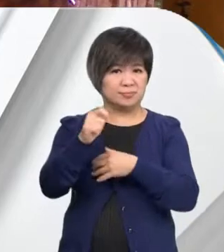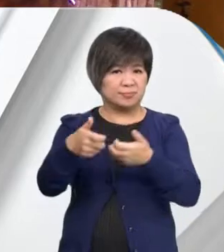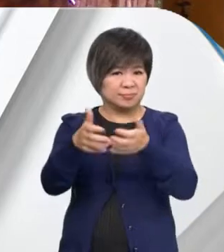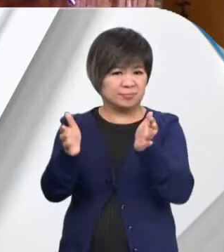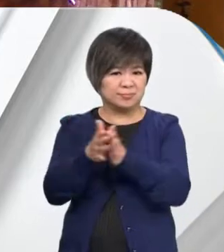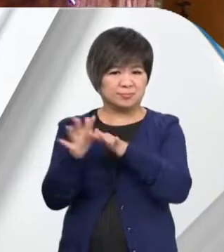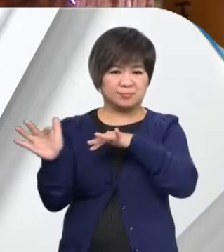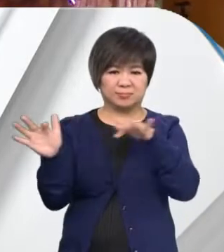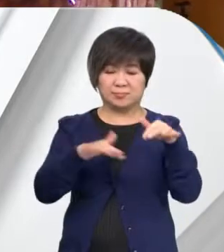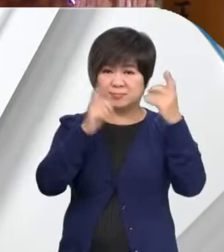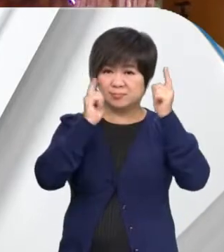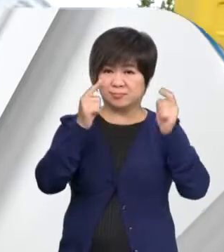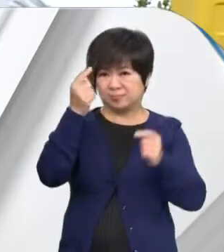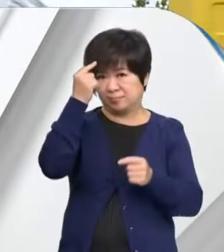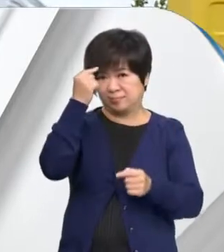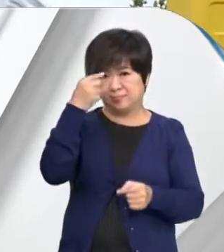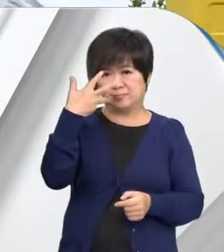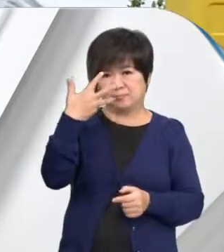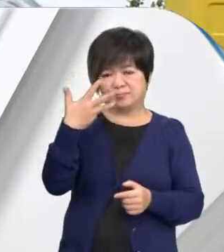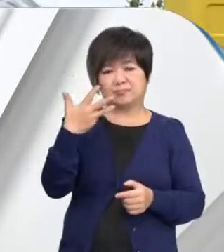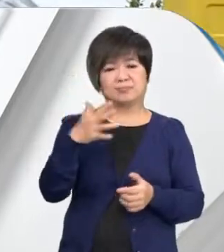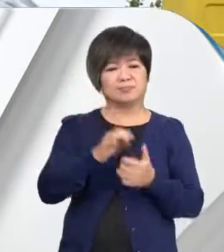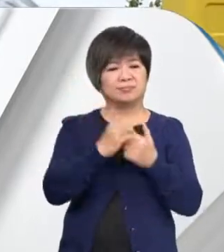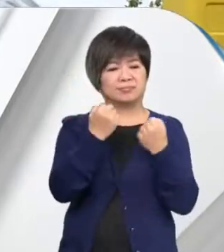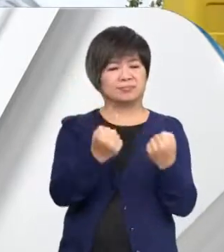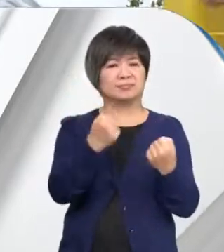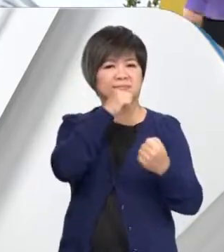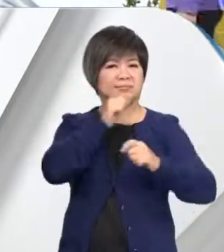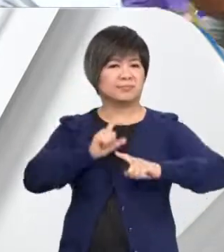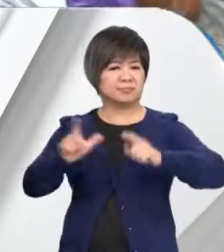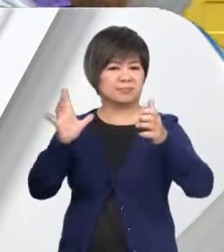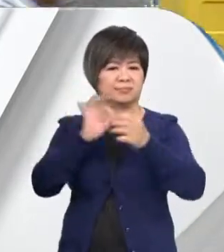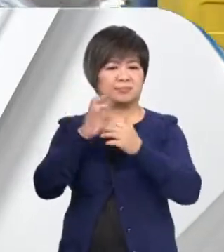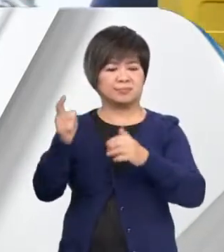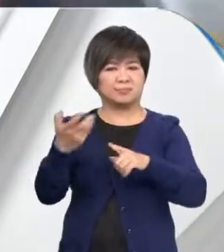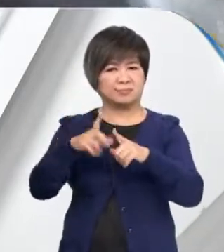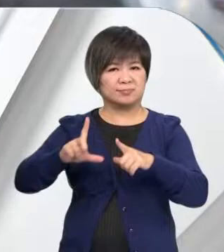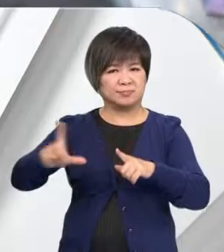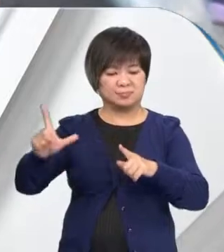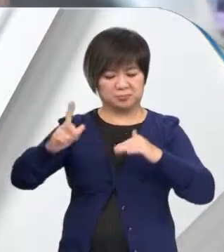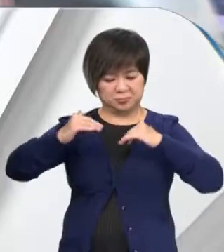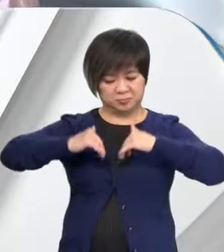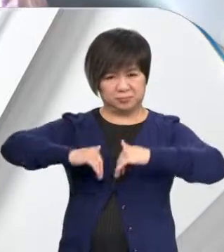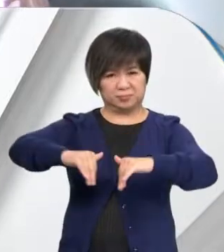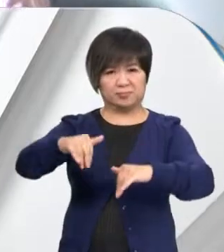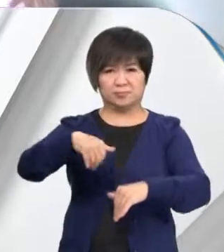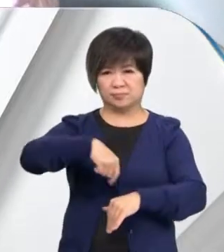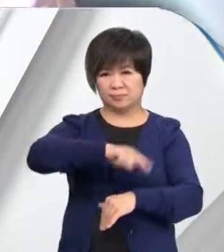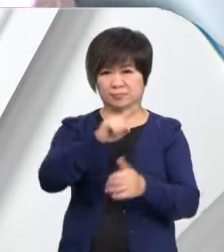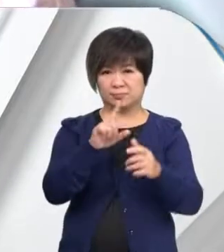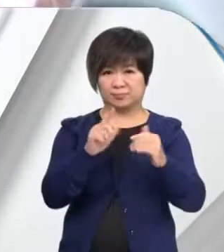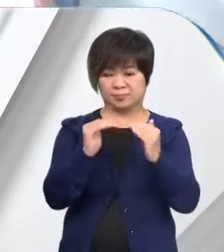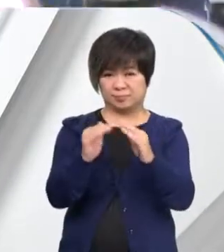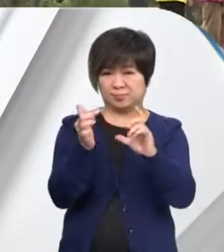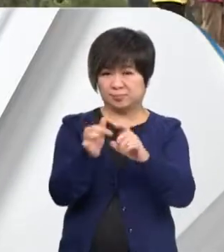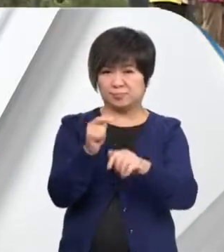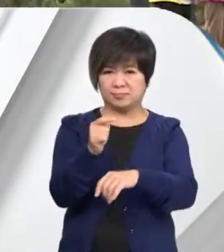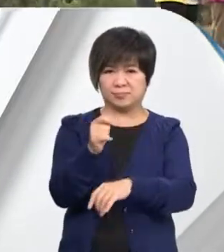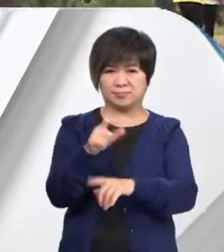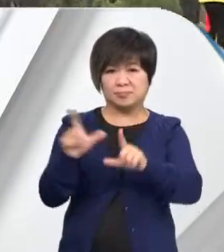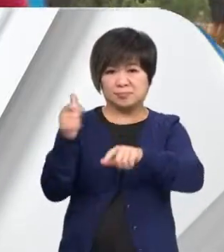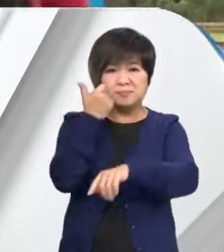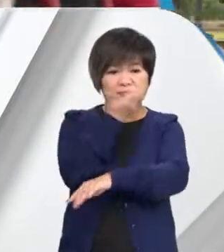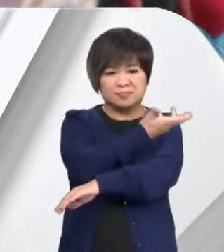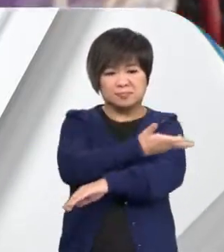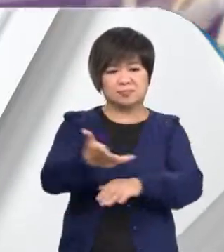湾行的半夜七夜都带啲台东，从中国慈善贵路的高到四期都看眼，加到巴朗泰托骑士